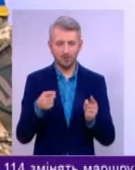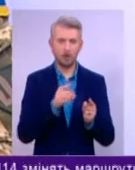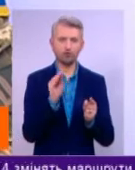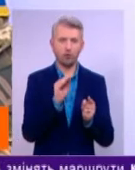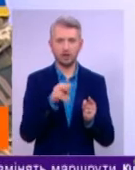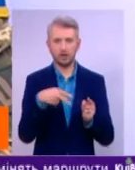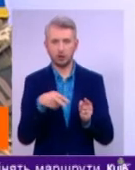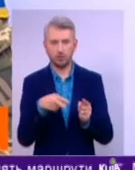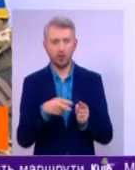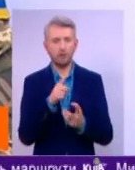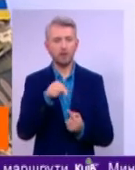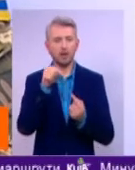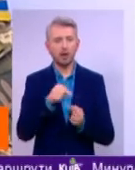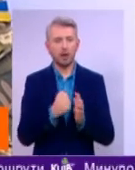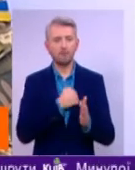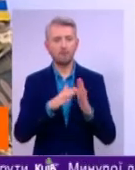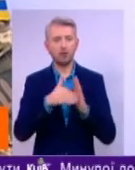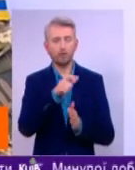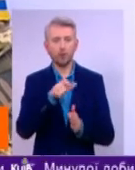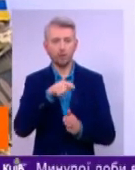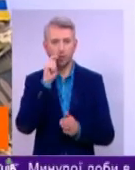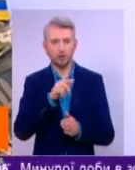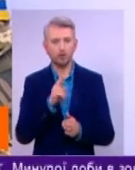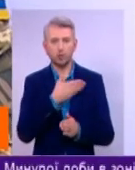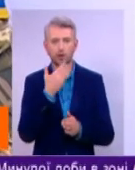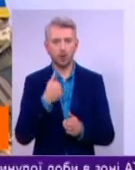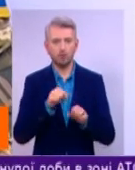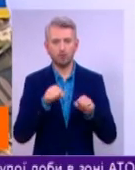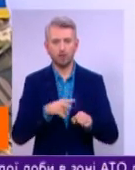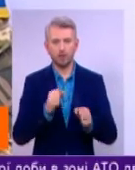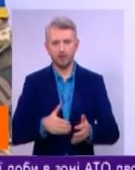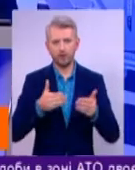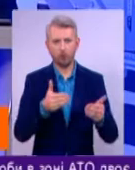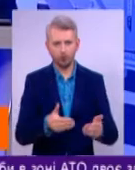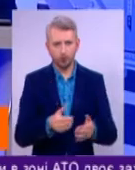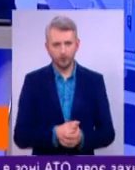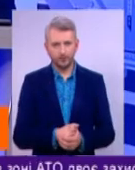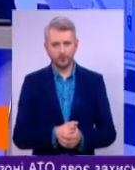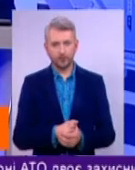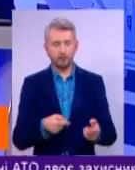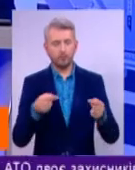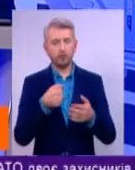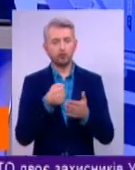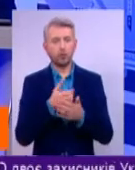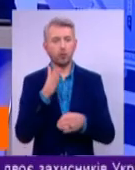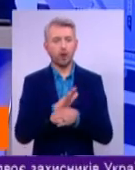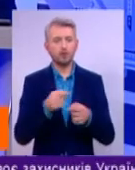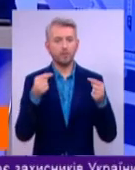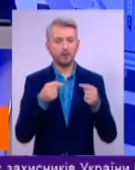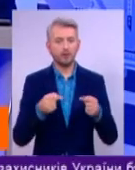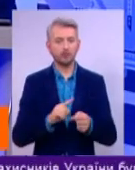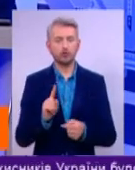на строкову військову службу громадяни України, які не мають права на відстрочку. Відповідно до указу визначено,